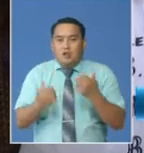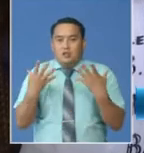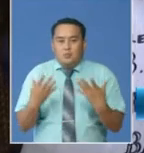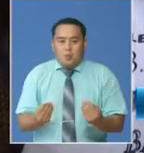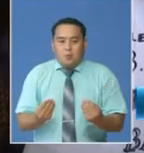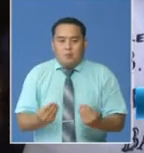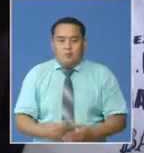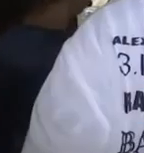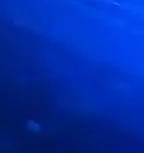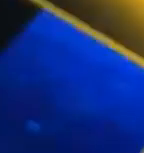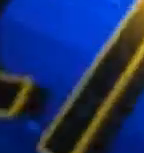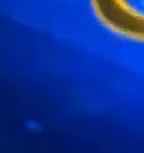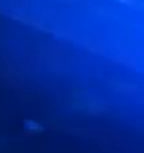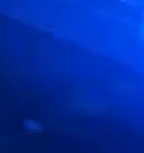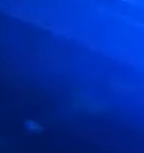днем.